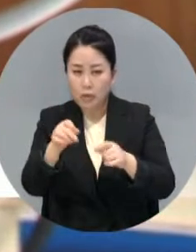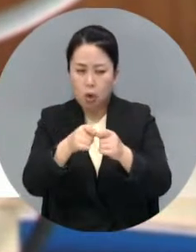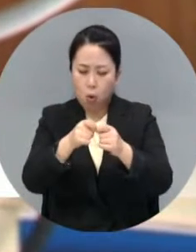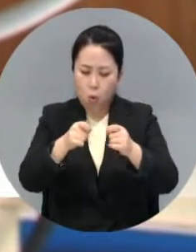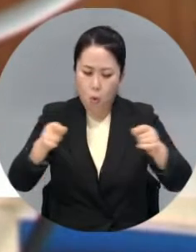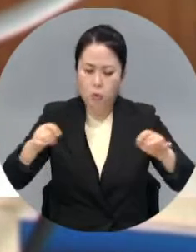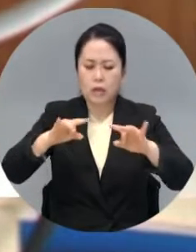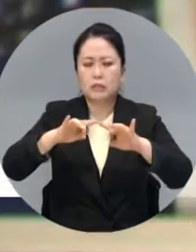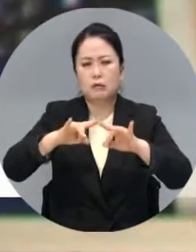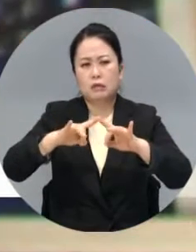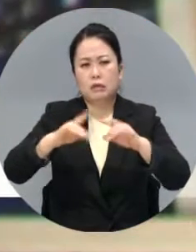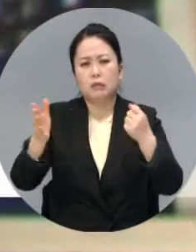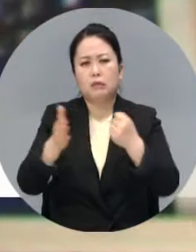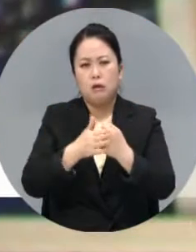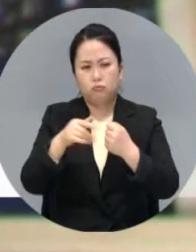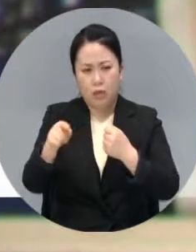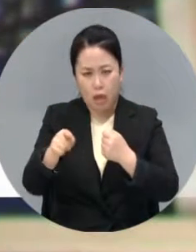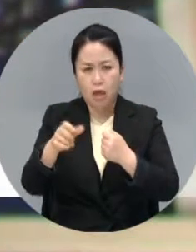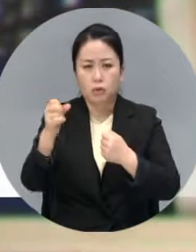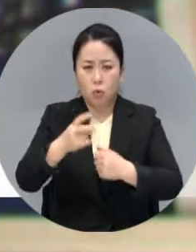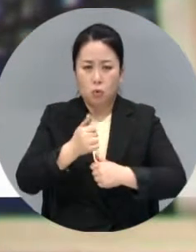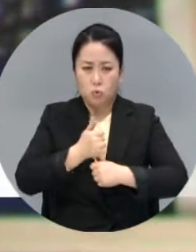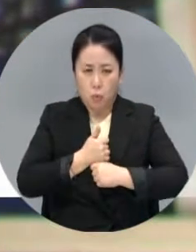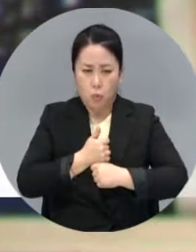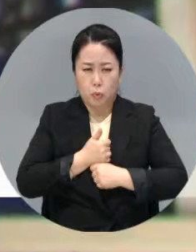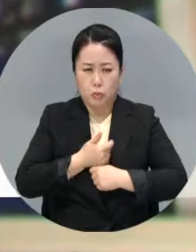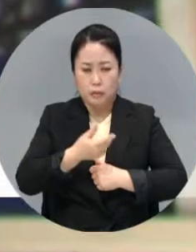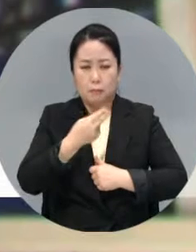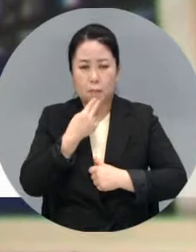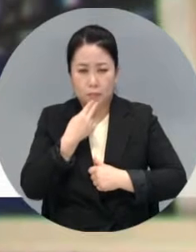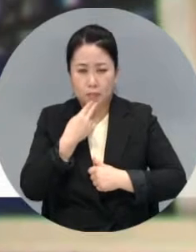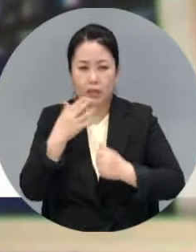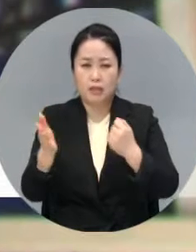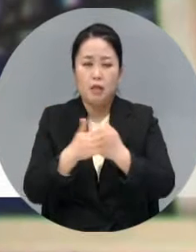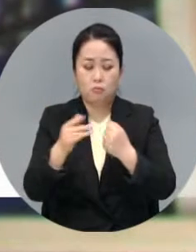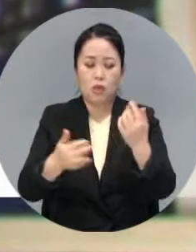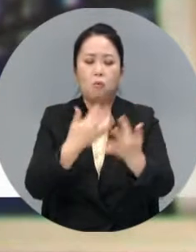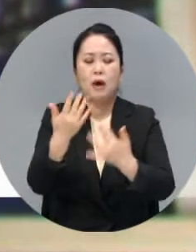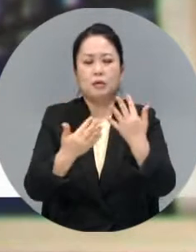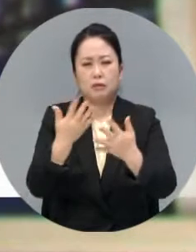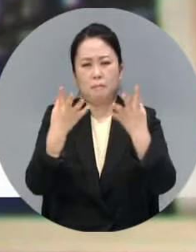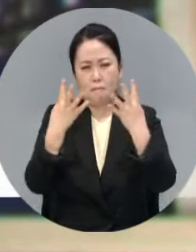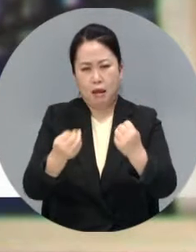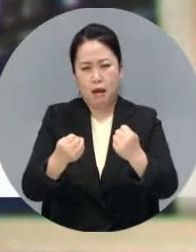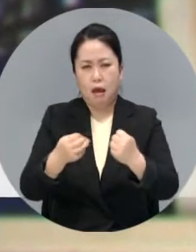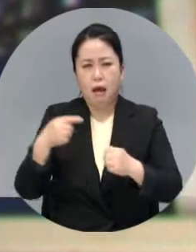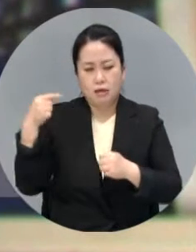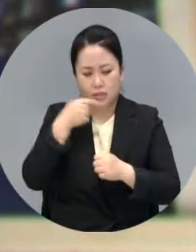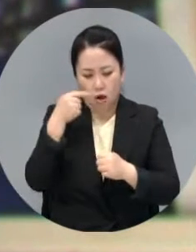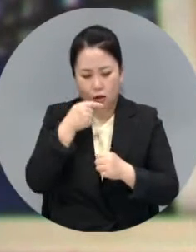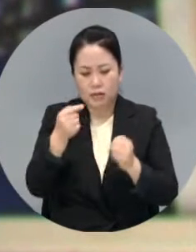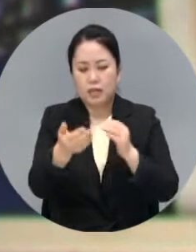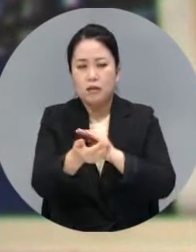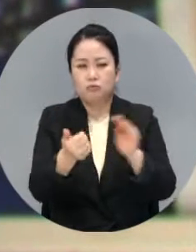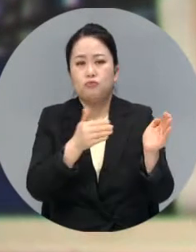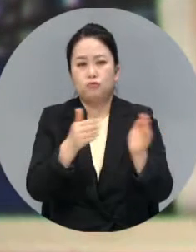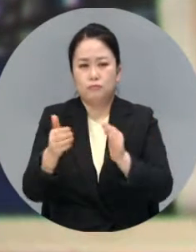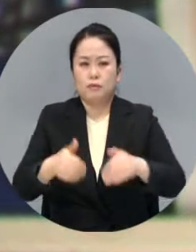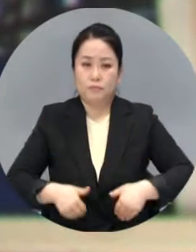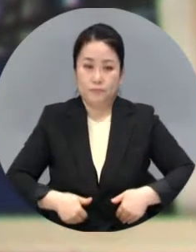같은 전기적 요인과 부주의로 인한 화제가 대부분을 차지했습니다 철저한 대비가 필요해 보입니다 첫소